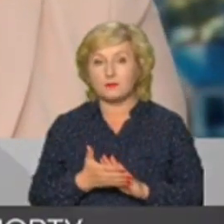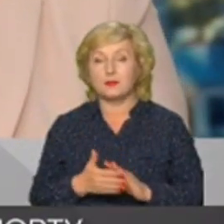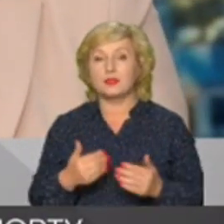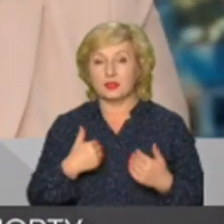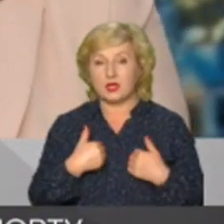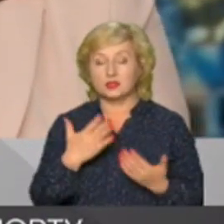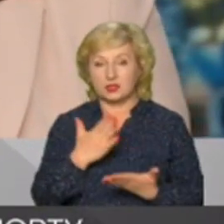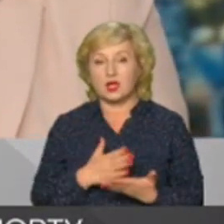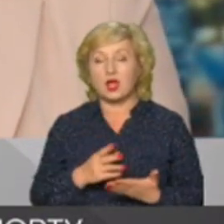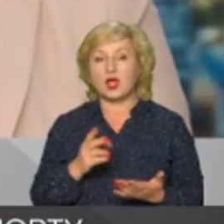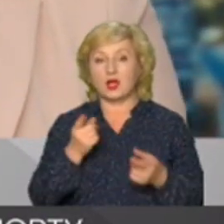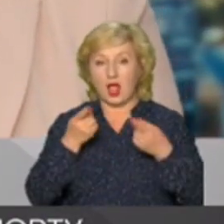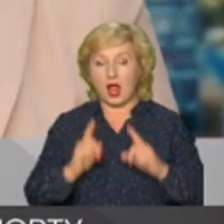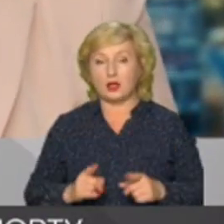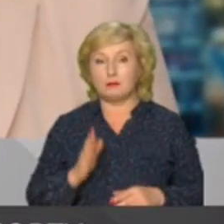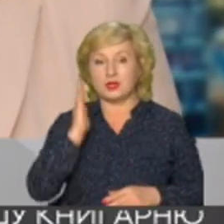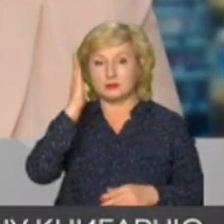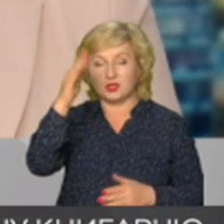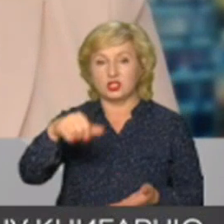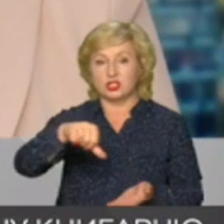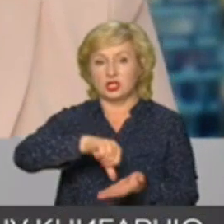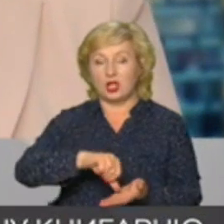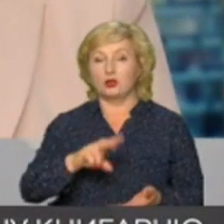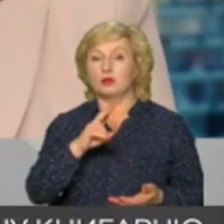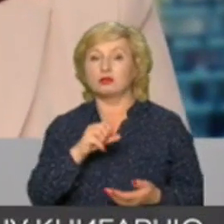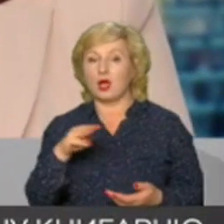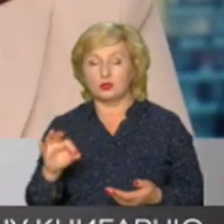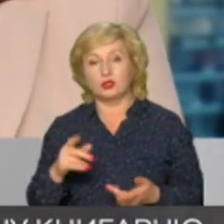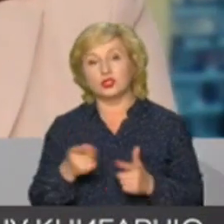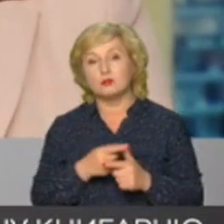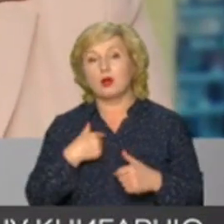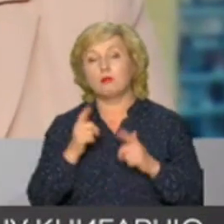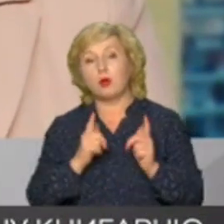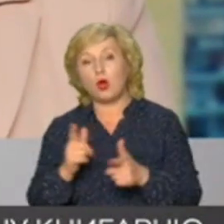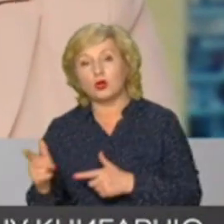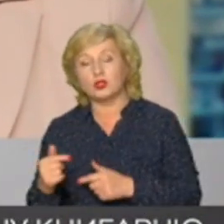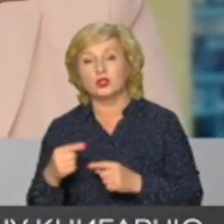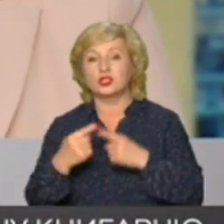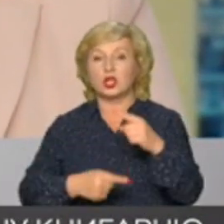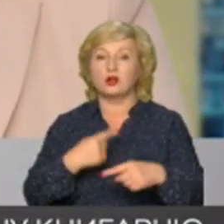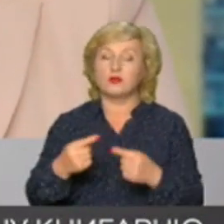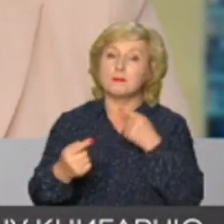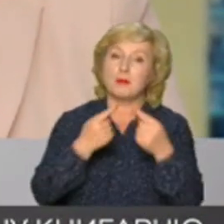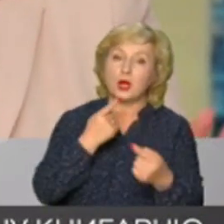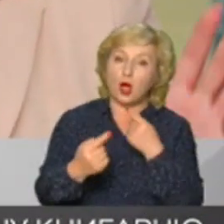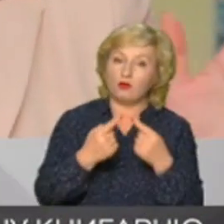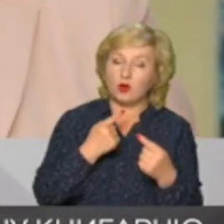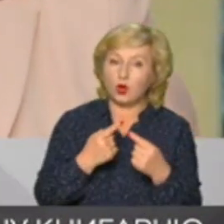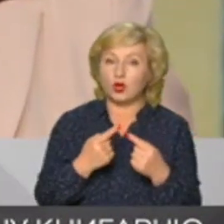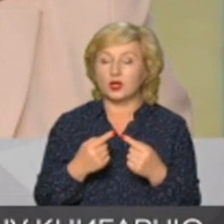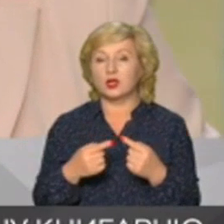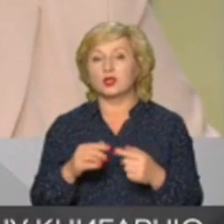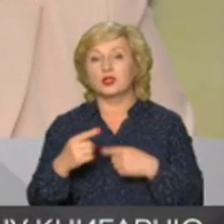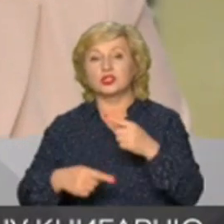є реальна перспектива стати членом НАТО? Чи якщо ми погодимося на якісь там чергові переговори, там якийсь там